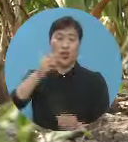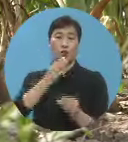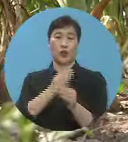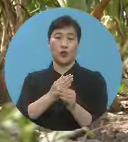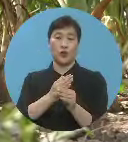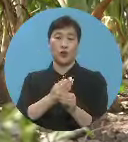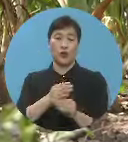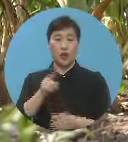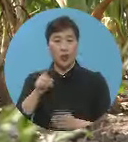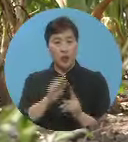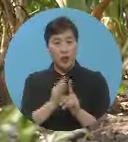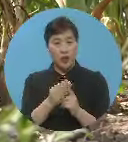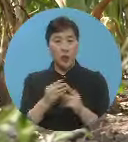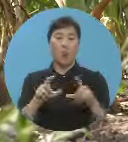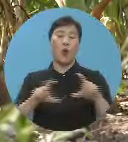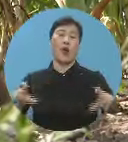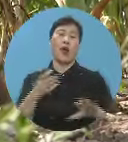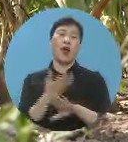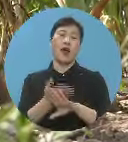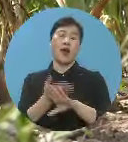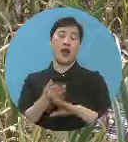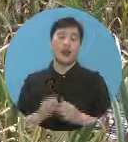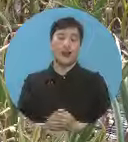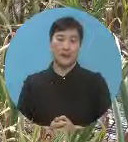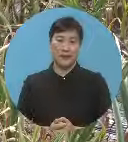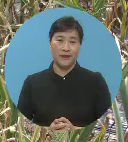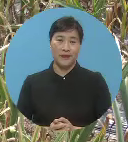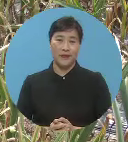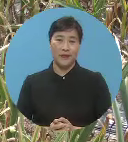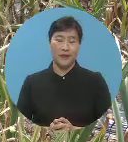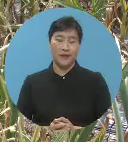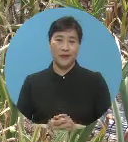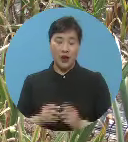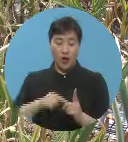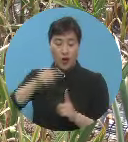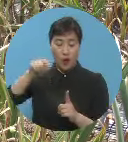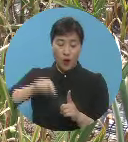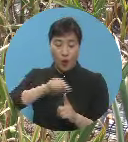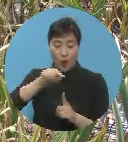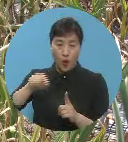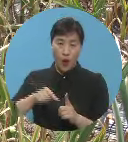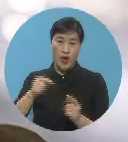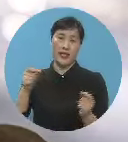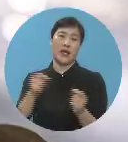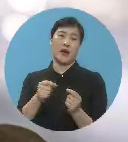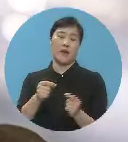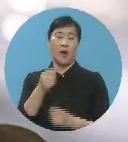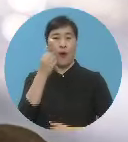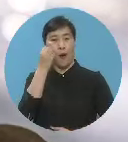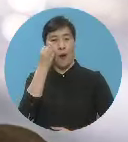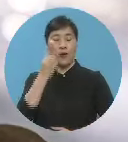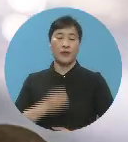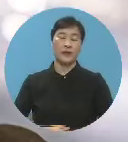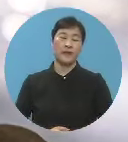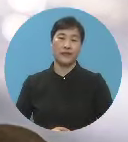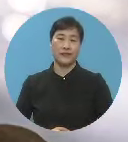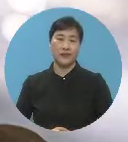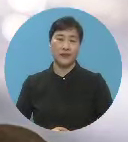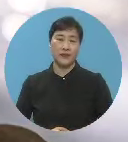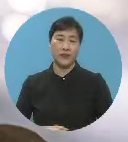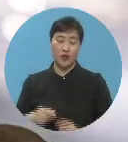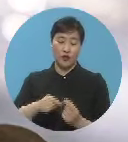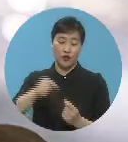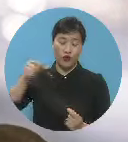있습니다 이곳 마늘은 일반 마늘 가는 조금 다릅니다 한 가운데 올라오는 주기가 짧은 것이 특징입니다